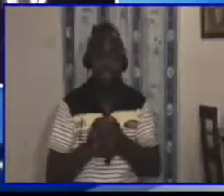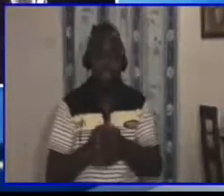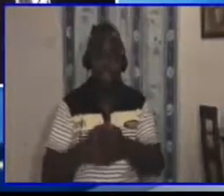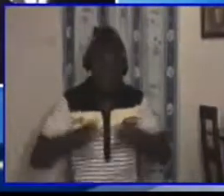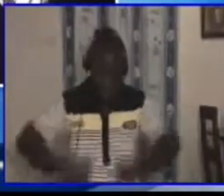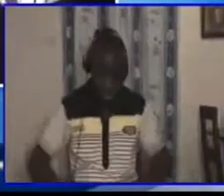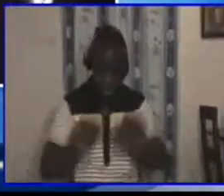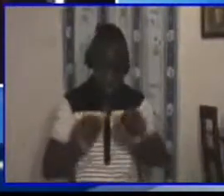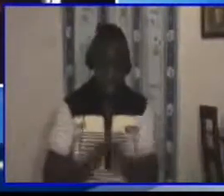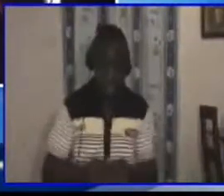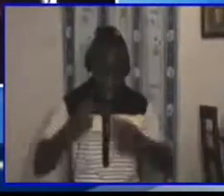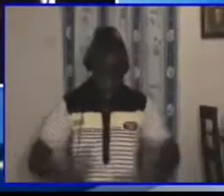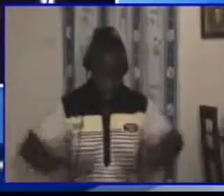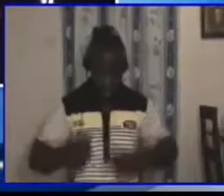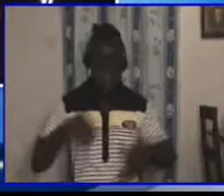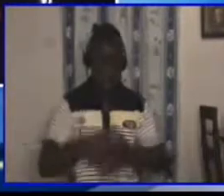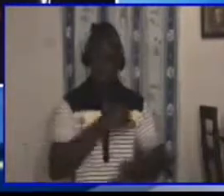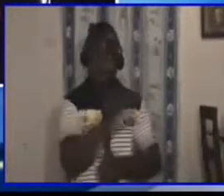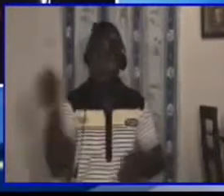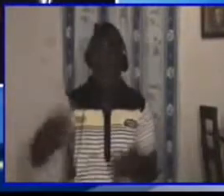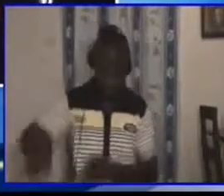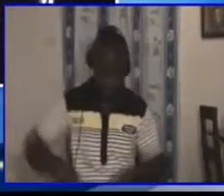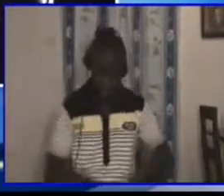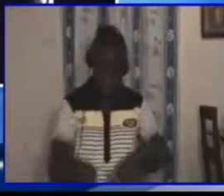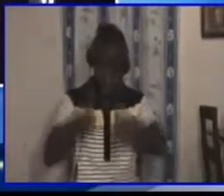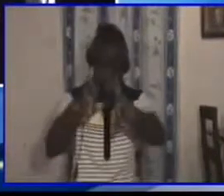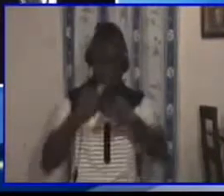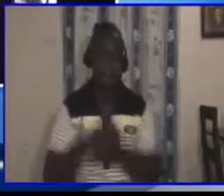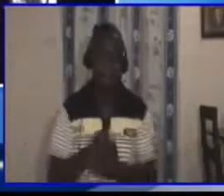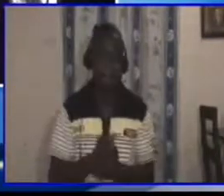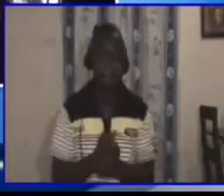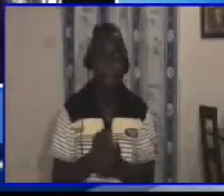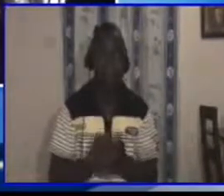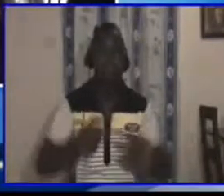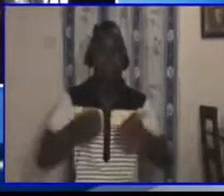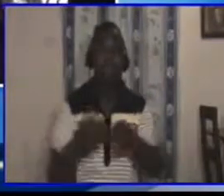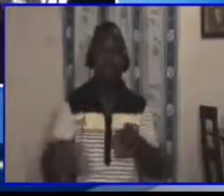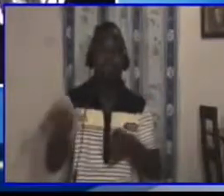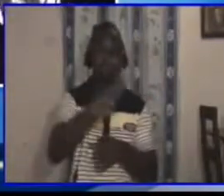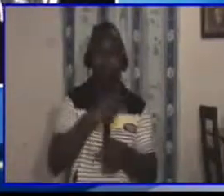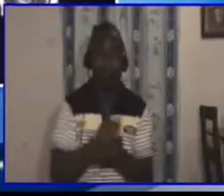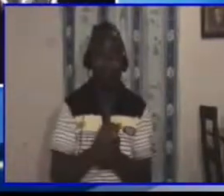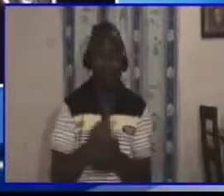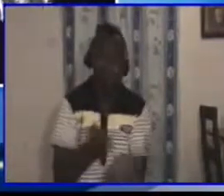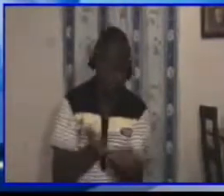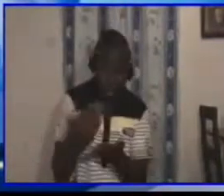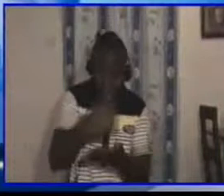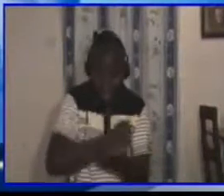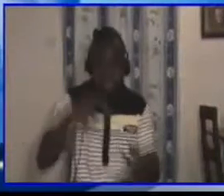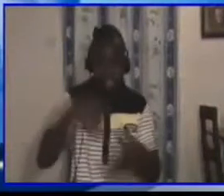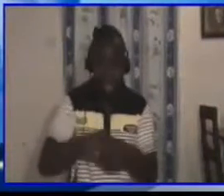quello è stato l'inizio della chiesa di stato nell'impero romano